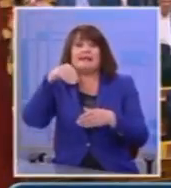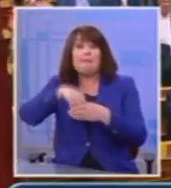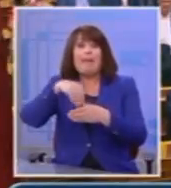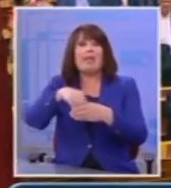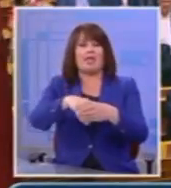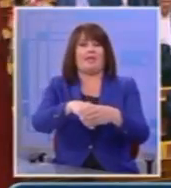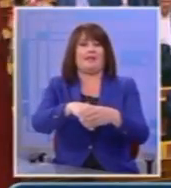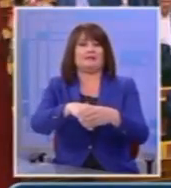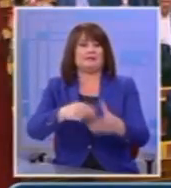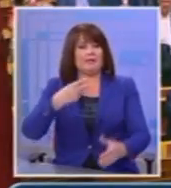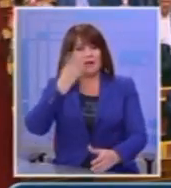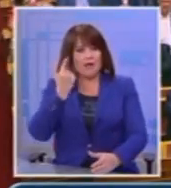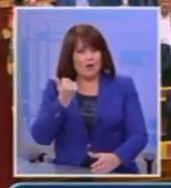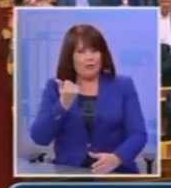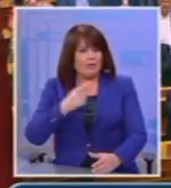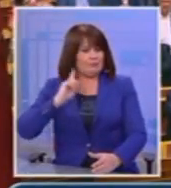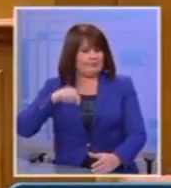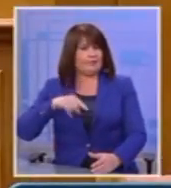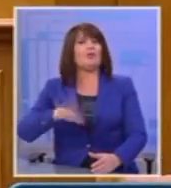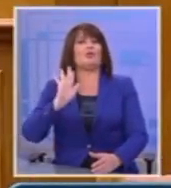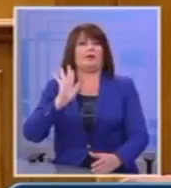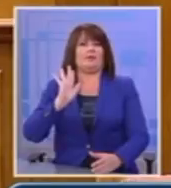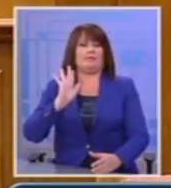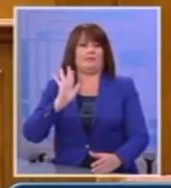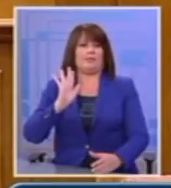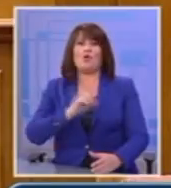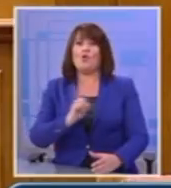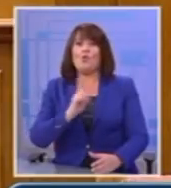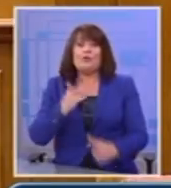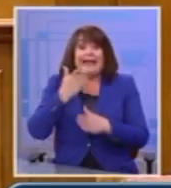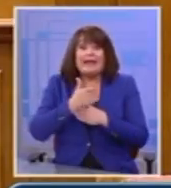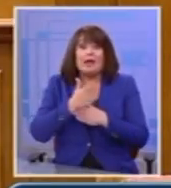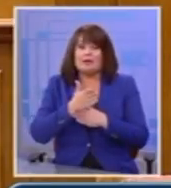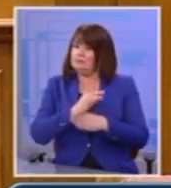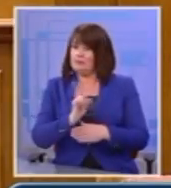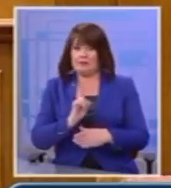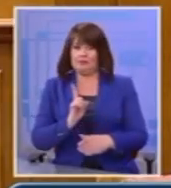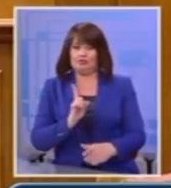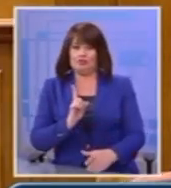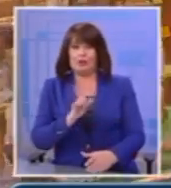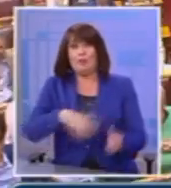Και αυτό δεν έχω το δικαίωμα να το αγνοήσω. Ούτε να το κρύψω από τον ελληνικό λαό.